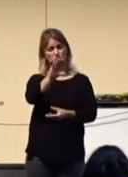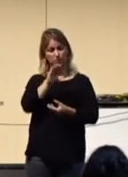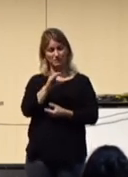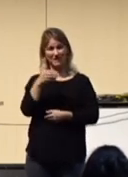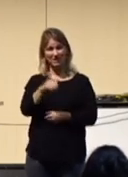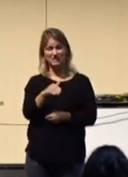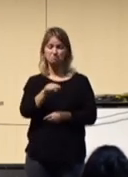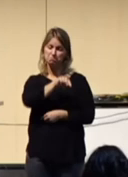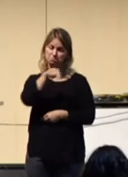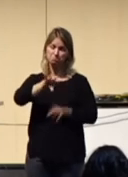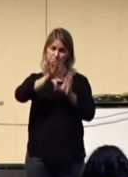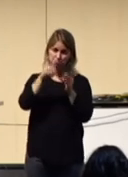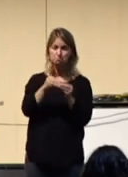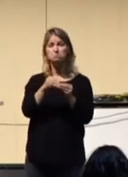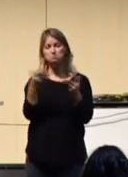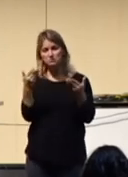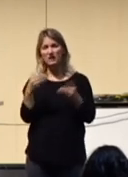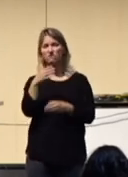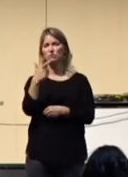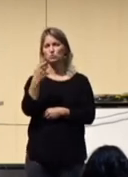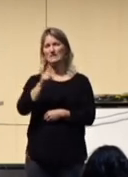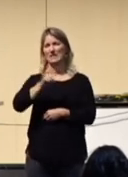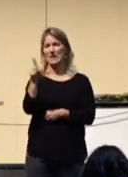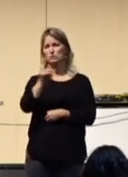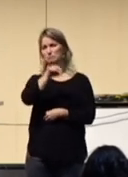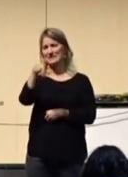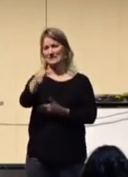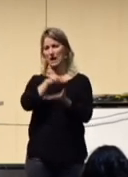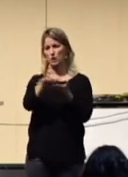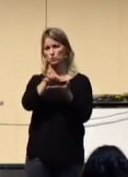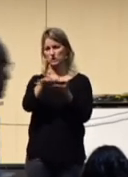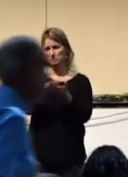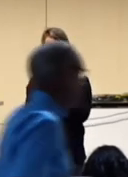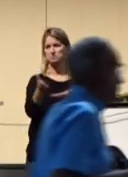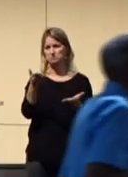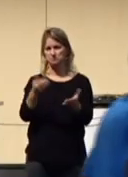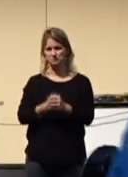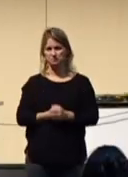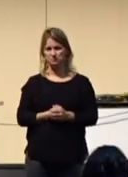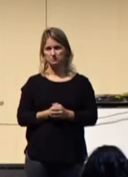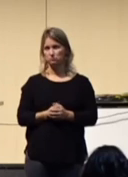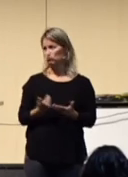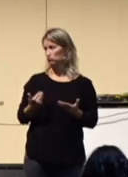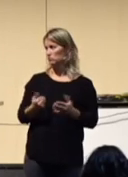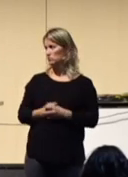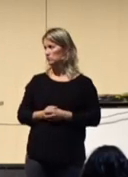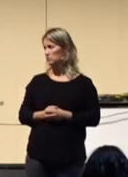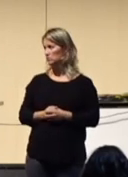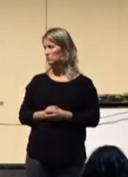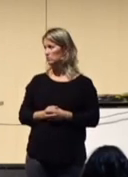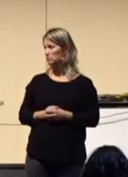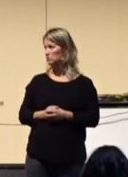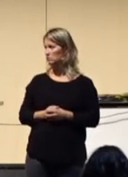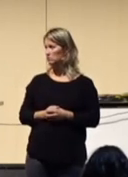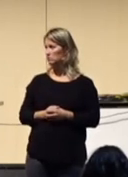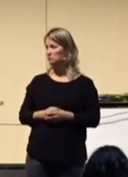hat, circa 25.000 bisher verausgabt haben. Das vielleicht so viel. Klingt ja mit